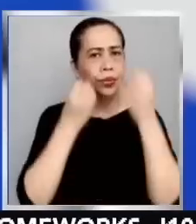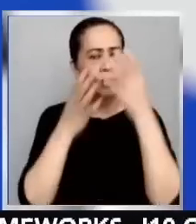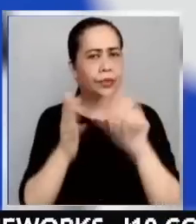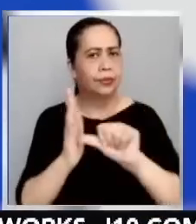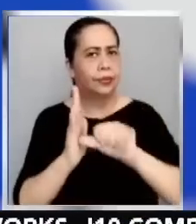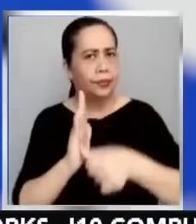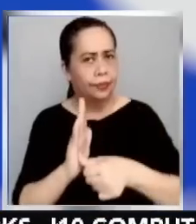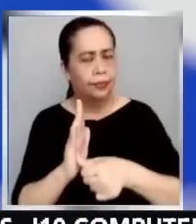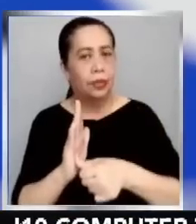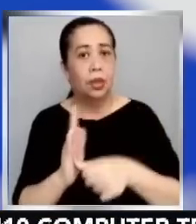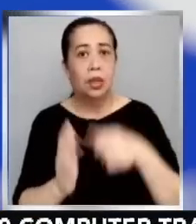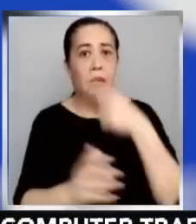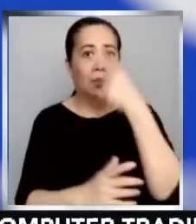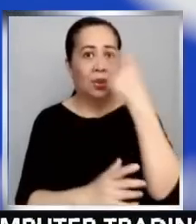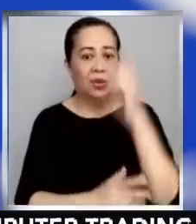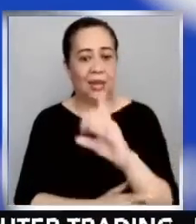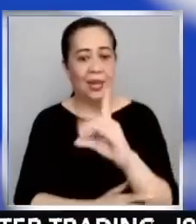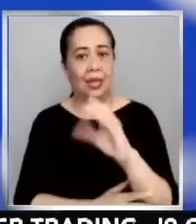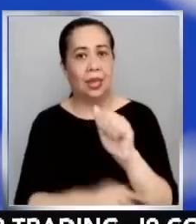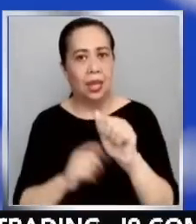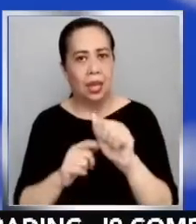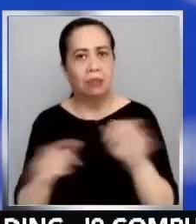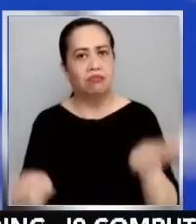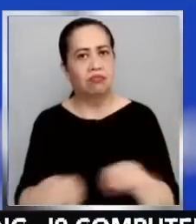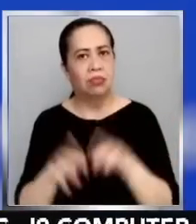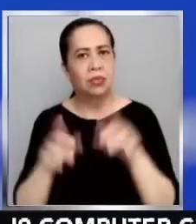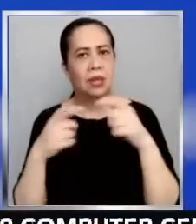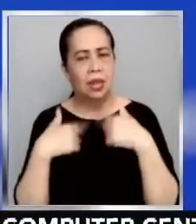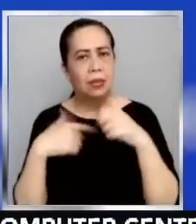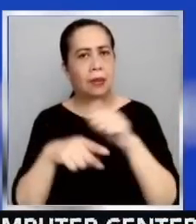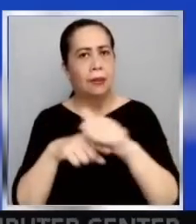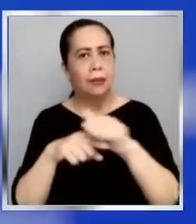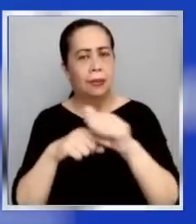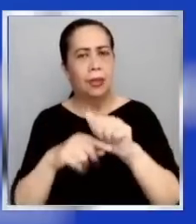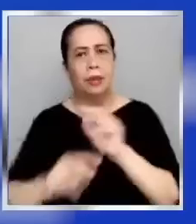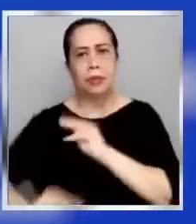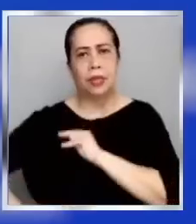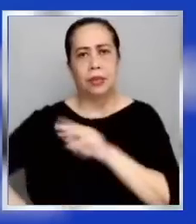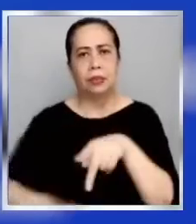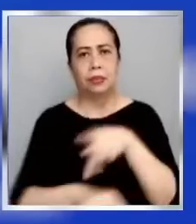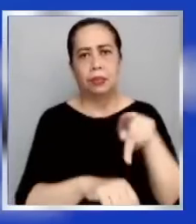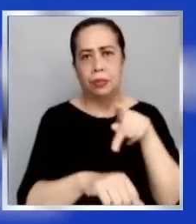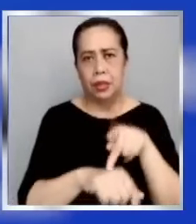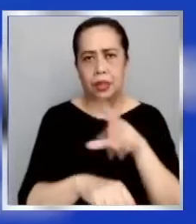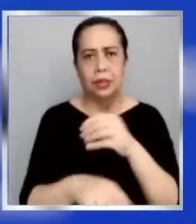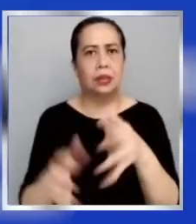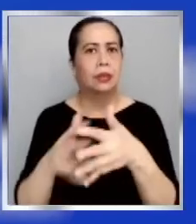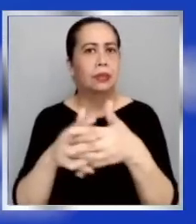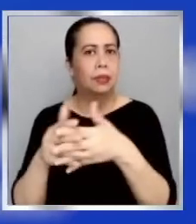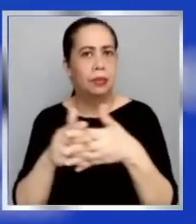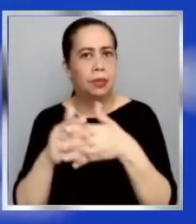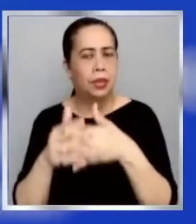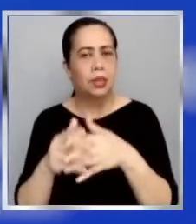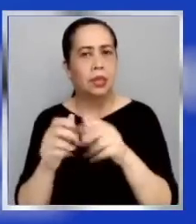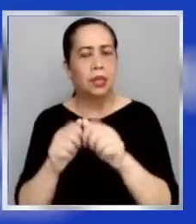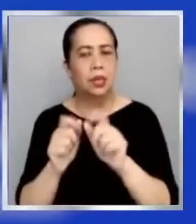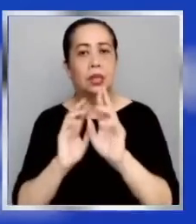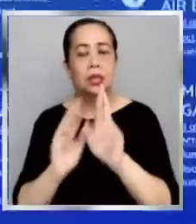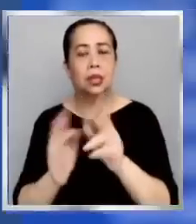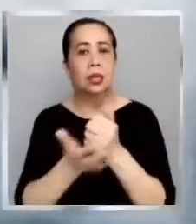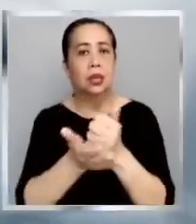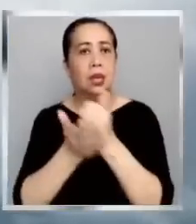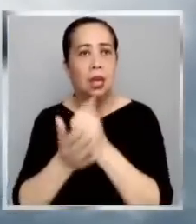dahil sa EDCA ay sabay na nakapagsasanay ang mga militar ng Pilipinas at Amerika sa pagresponde sa mga